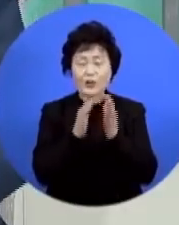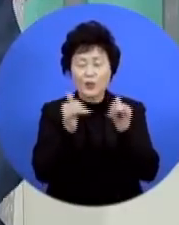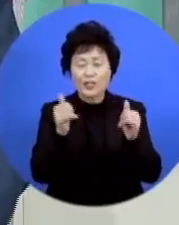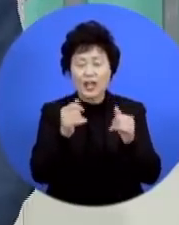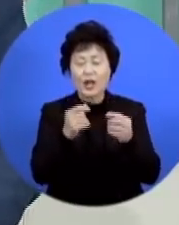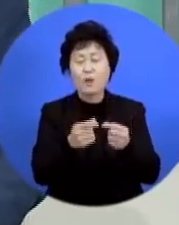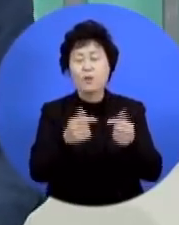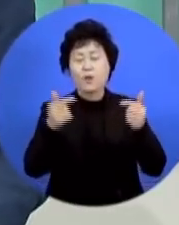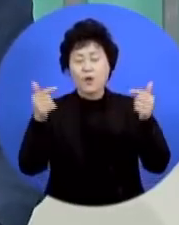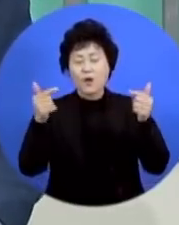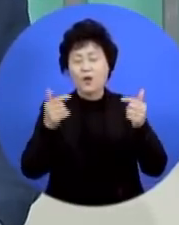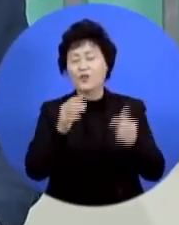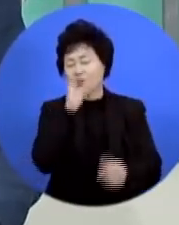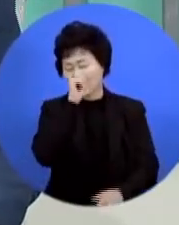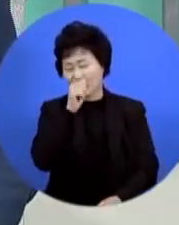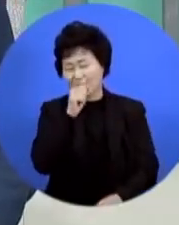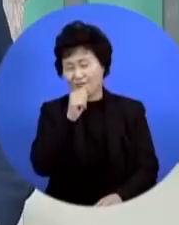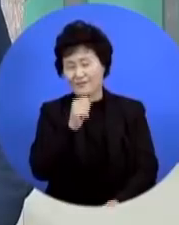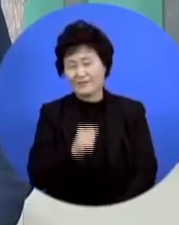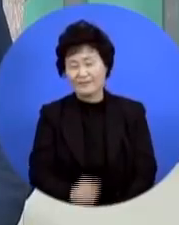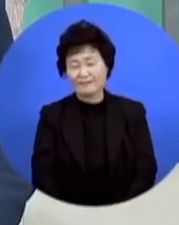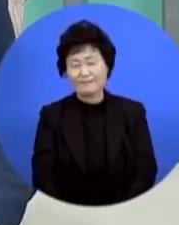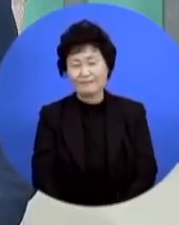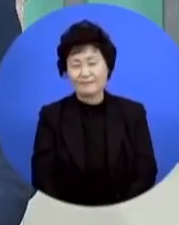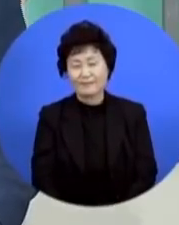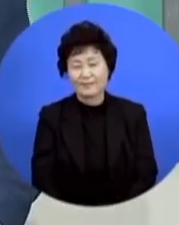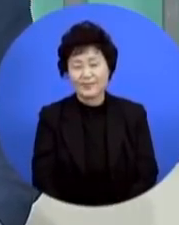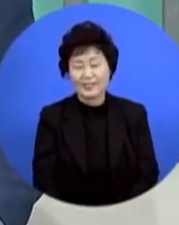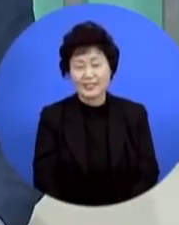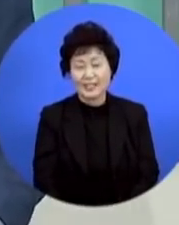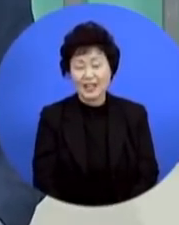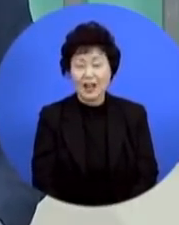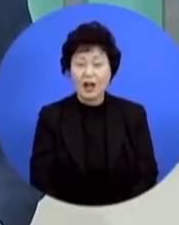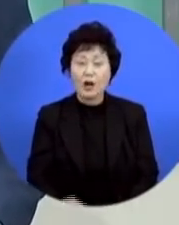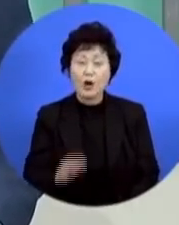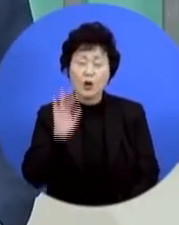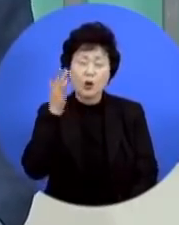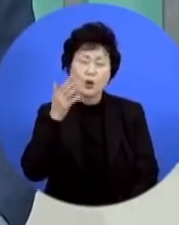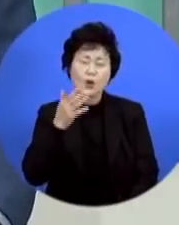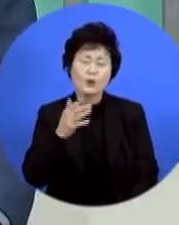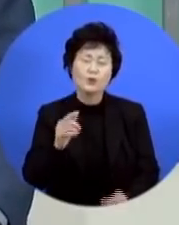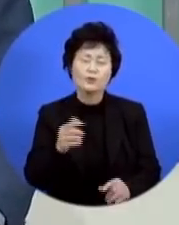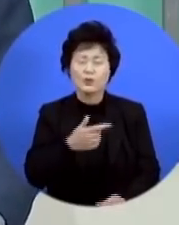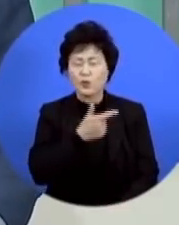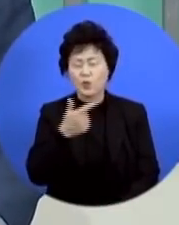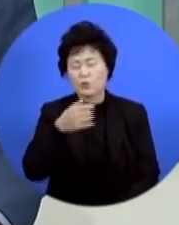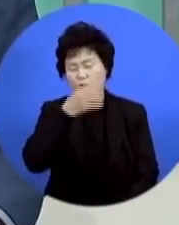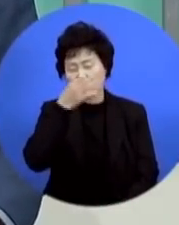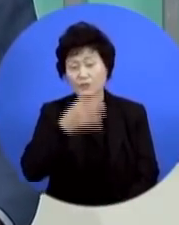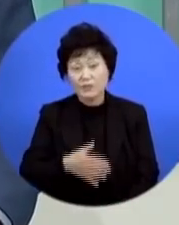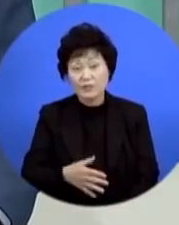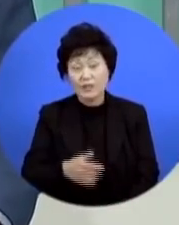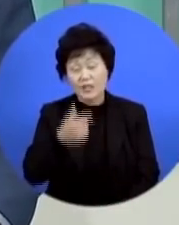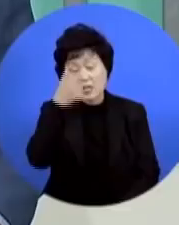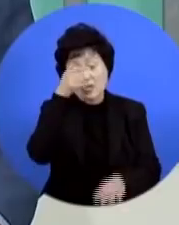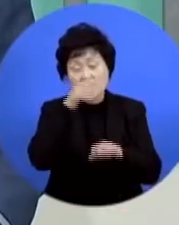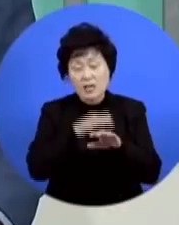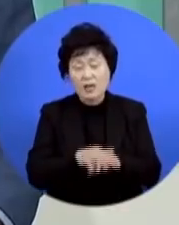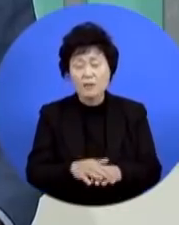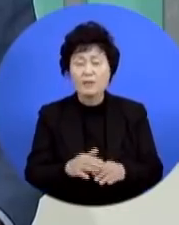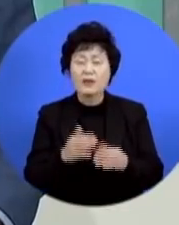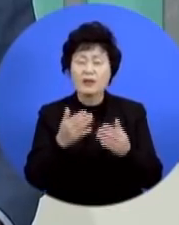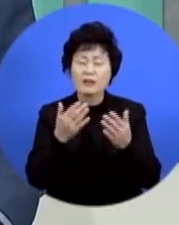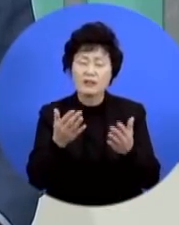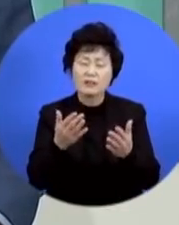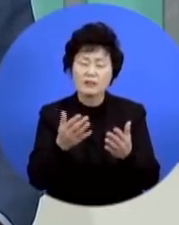많은 성도님들이 요새 참 힘들어요. 맞아요. 응? 예배도 그때 좀 그랬고 마스크 끼고